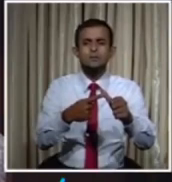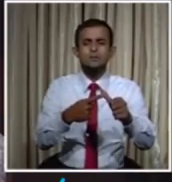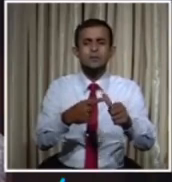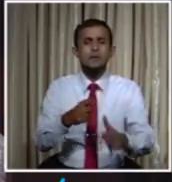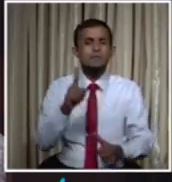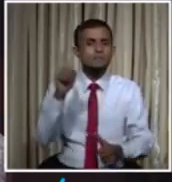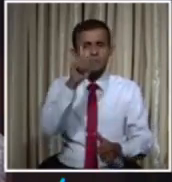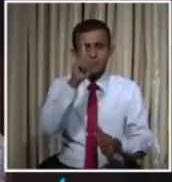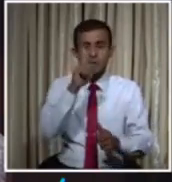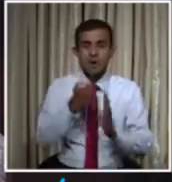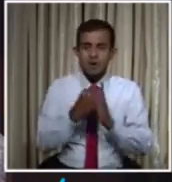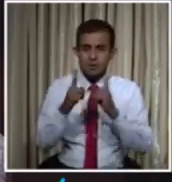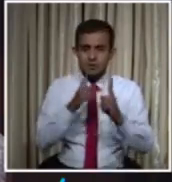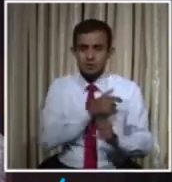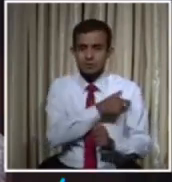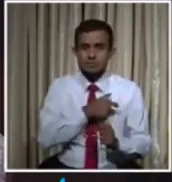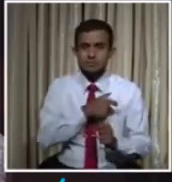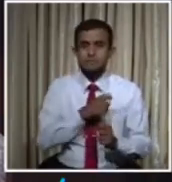ප්‍රමුඛතව ගරු කතානායකතුමනි